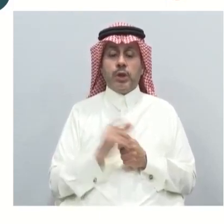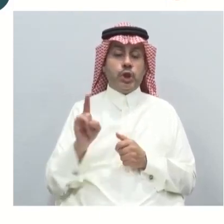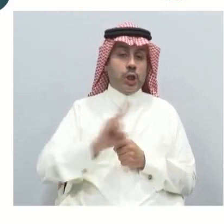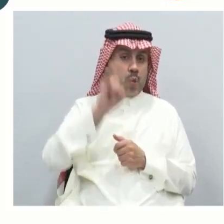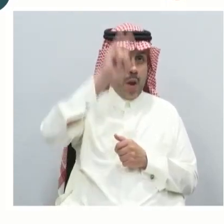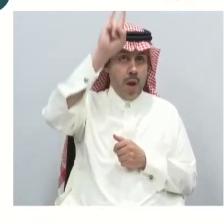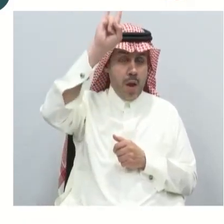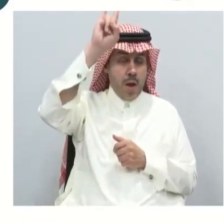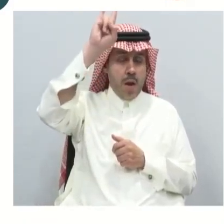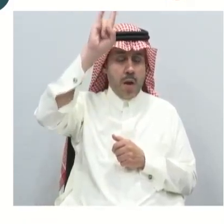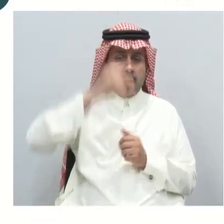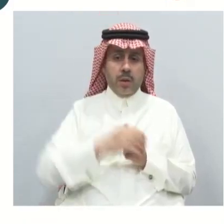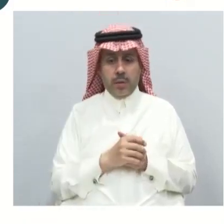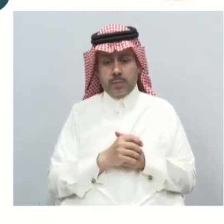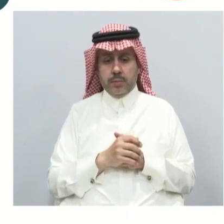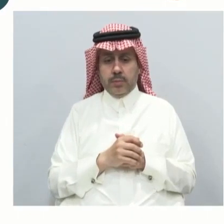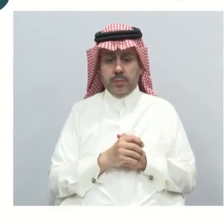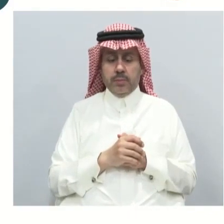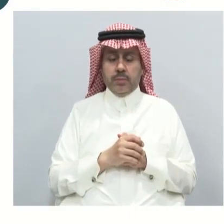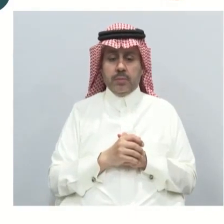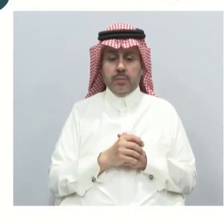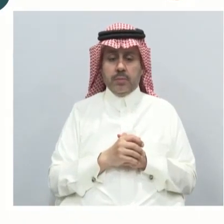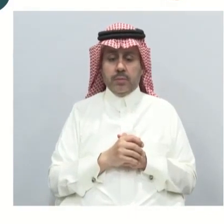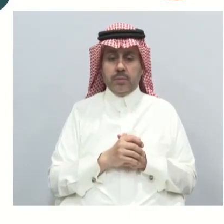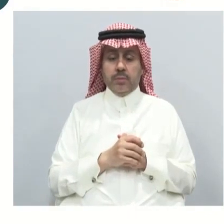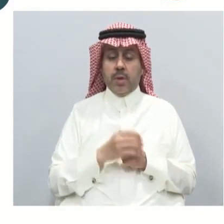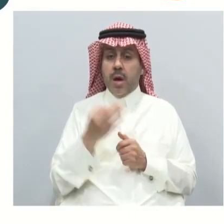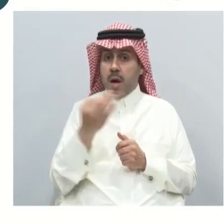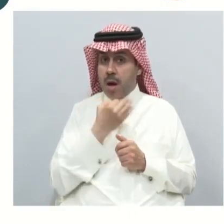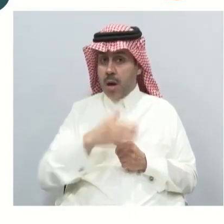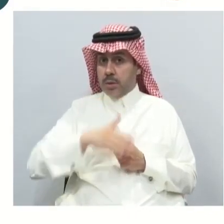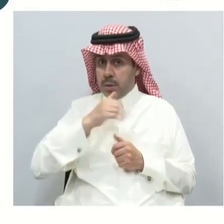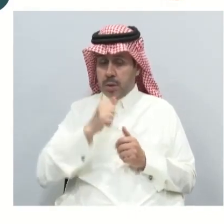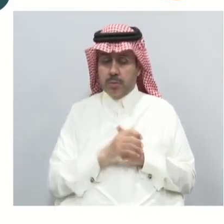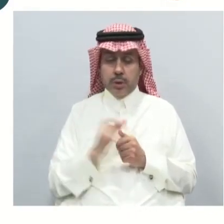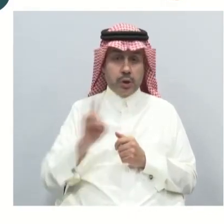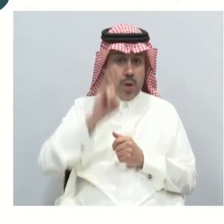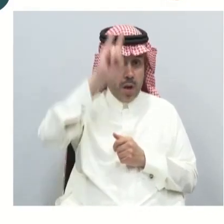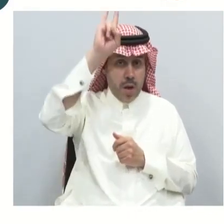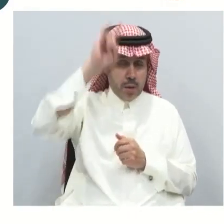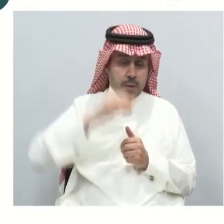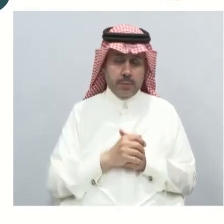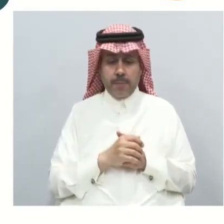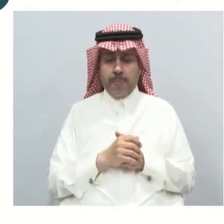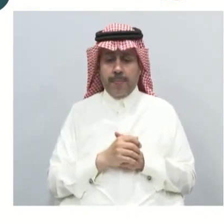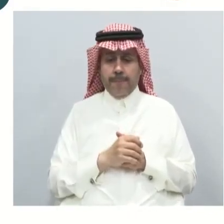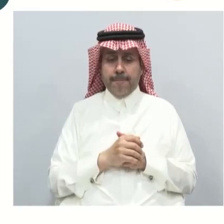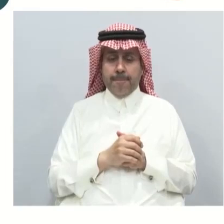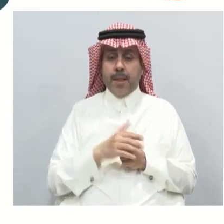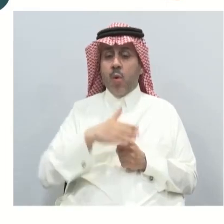شهاده ان لا اله الا الله قال عليه الصلاه والسلام شهاده الا اله الا الله